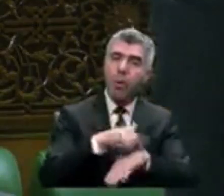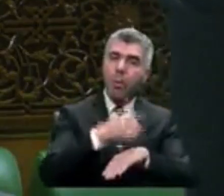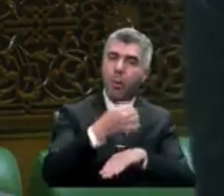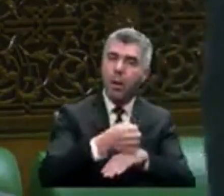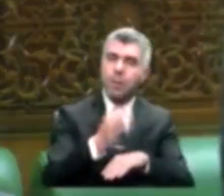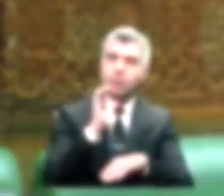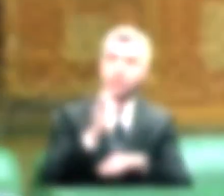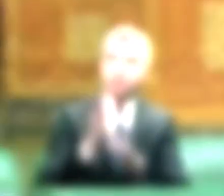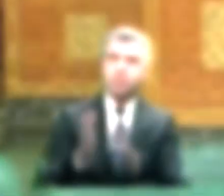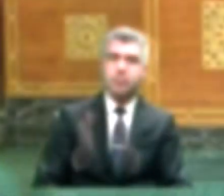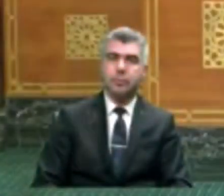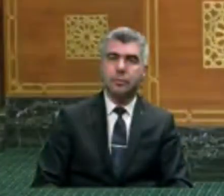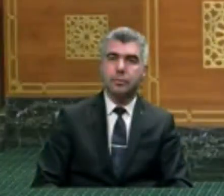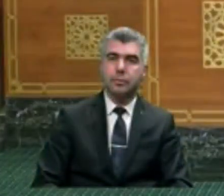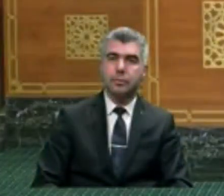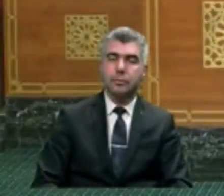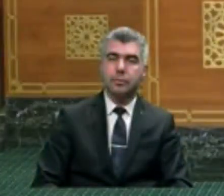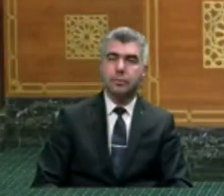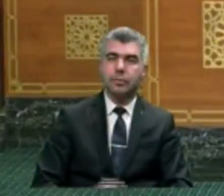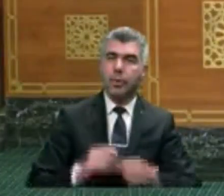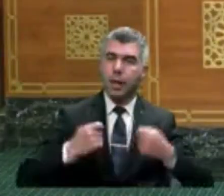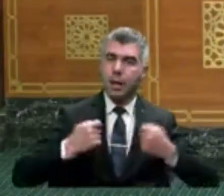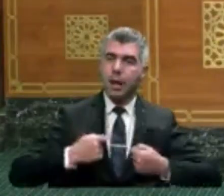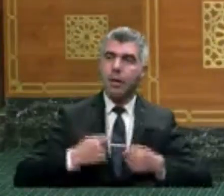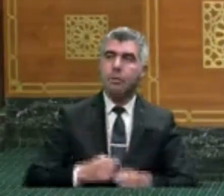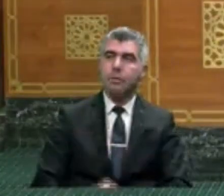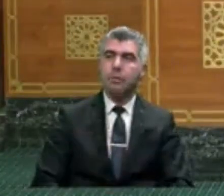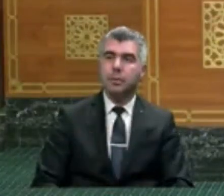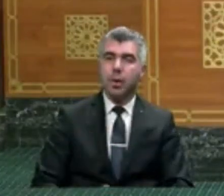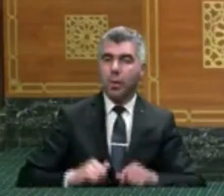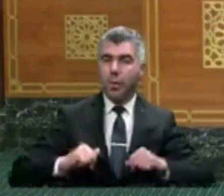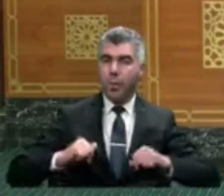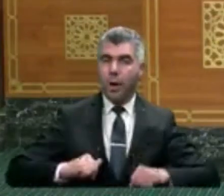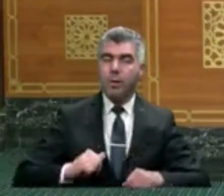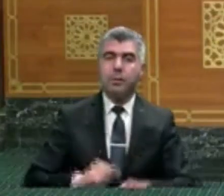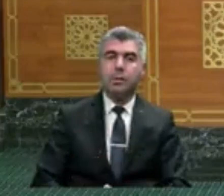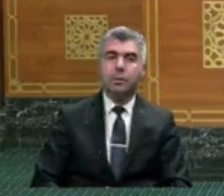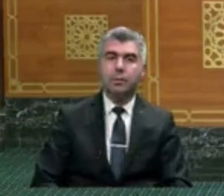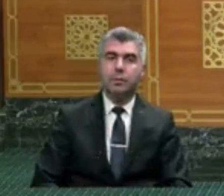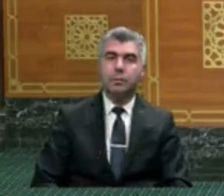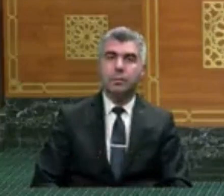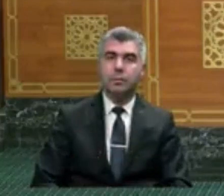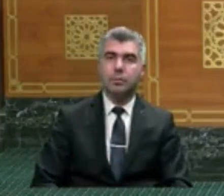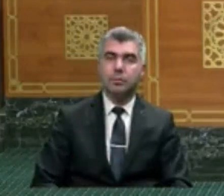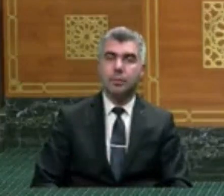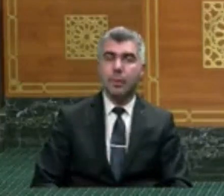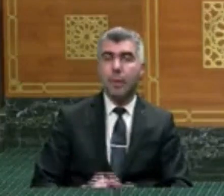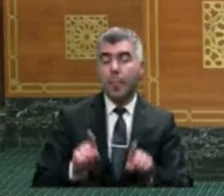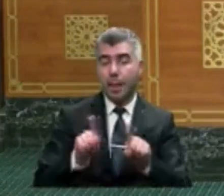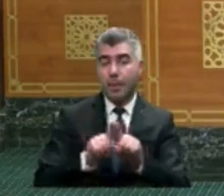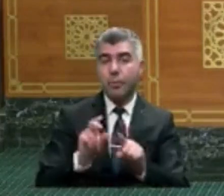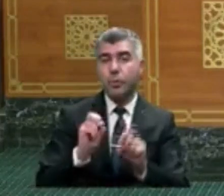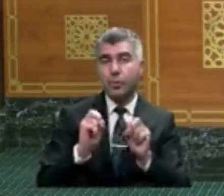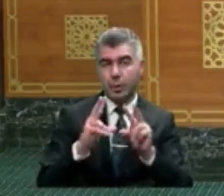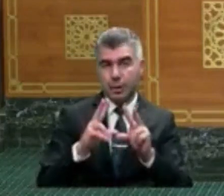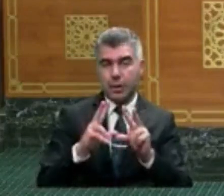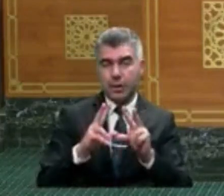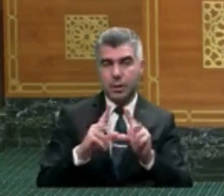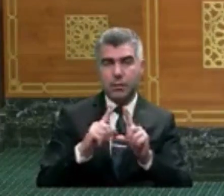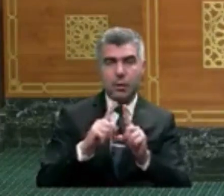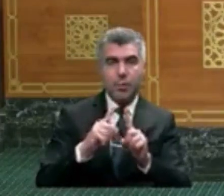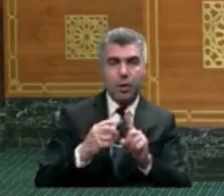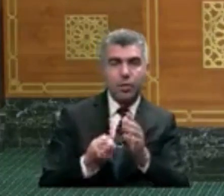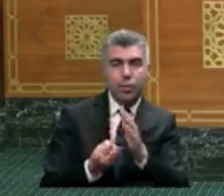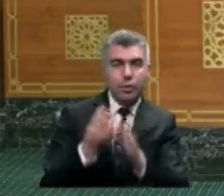الشباب والرقميه السيد الرئيس السيد الوزير المحترم لا ننكر جهودكم الراميه لتطوير